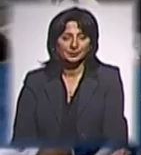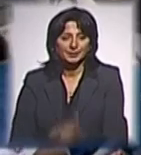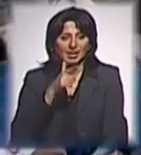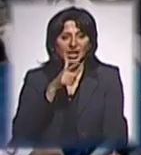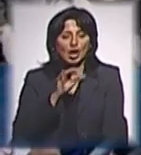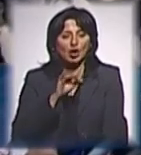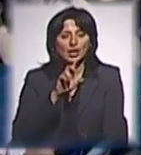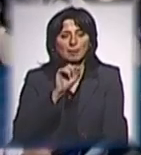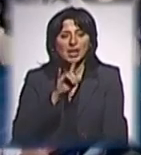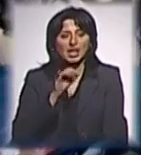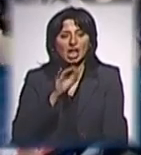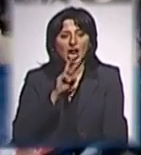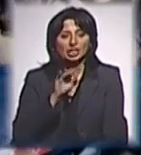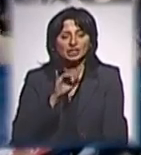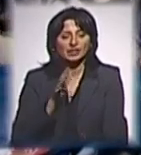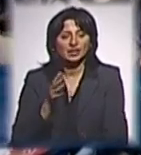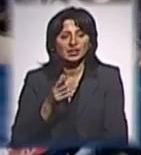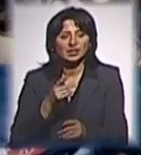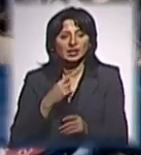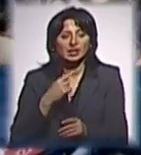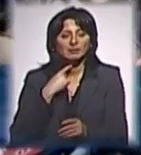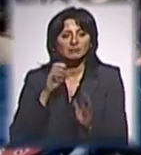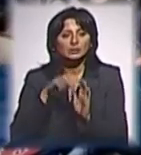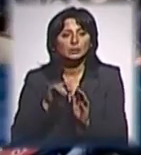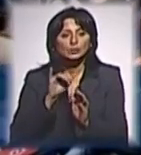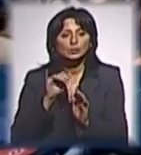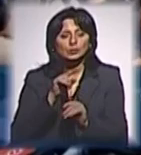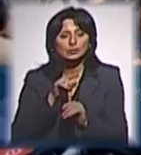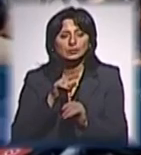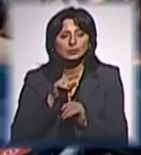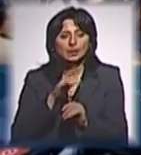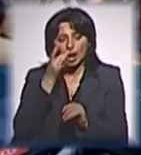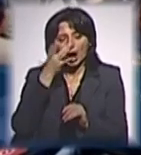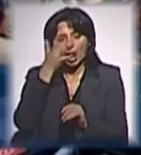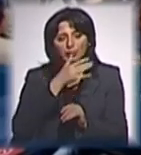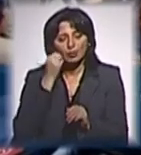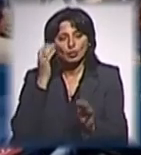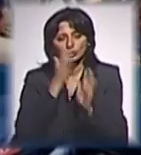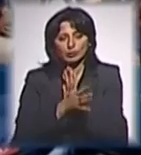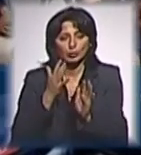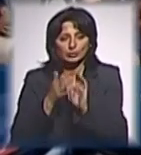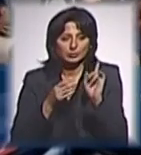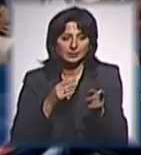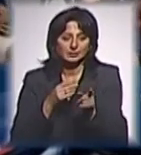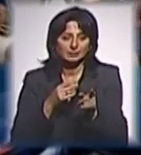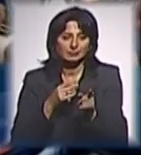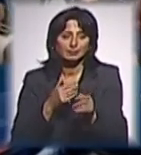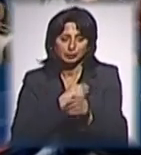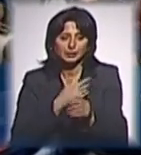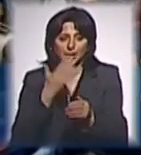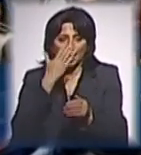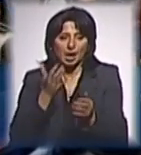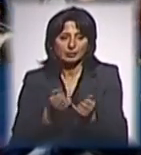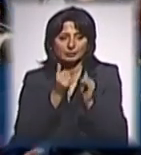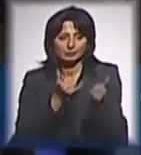გიორგი ბეგიაშვილი მხარს კენციყრის, გიორგი აფრიკაში მოსკოვის პროსპექტი და მხარი მინდა ასევე დაუჭიროს